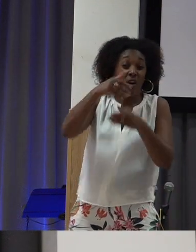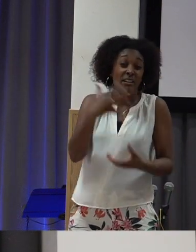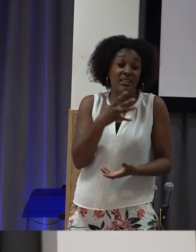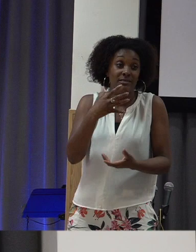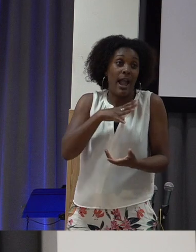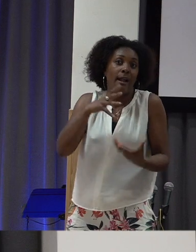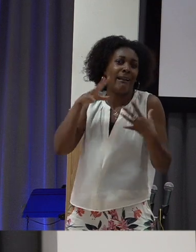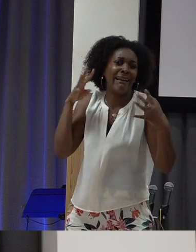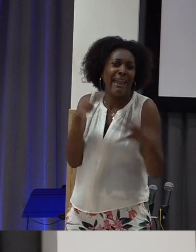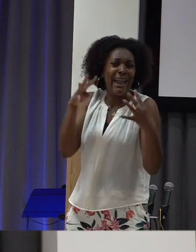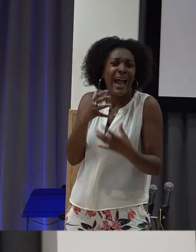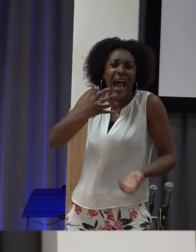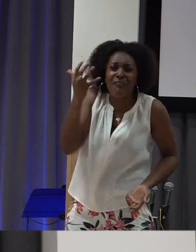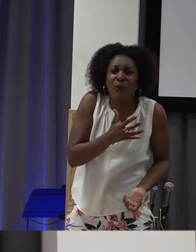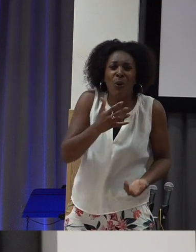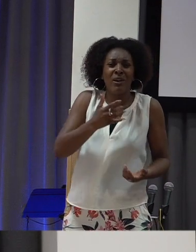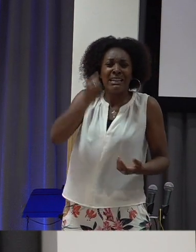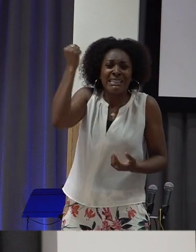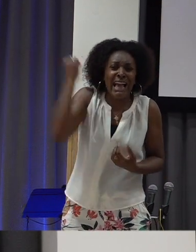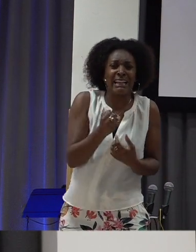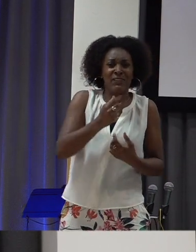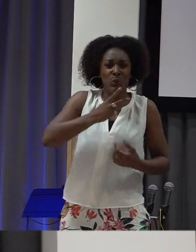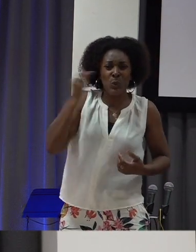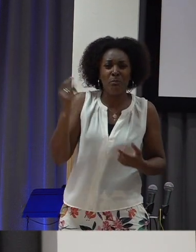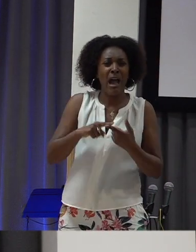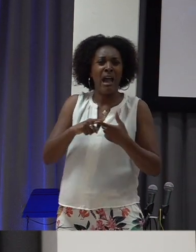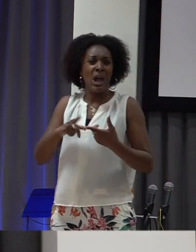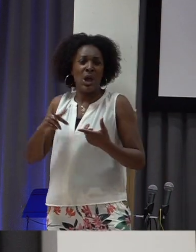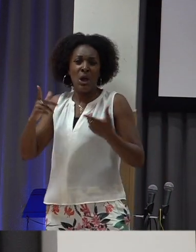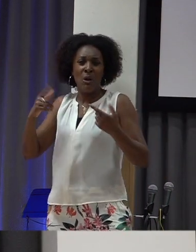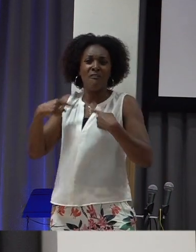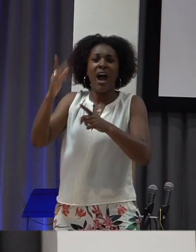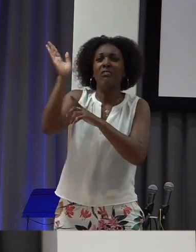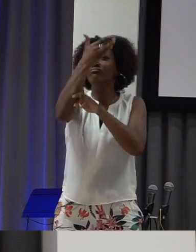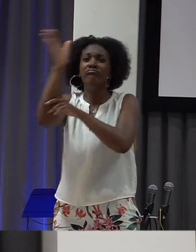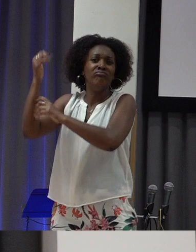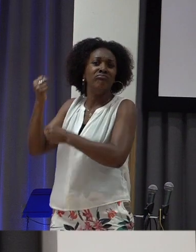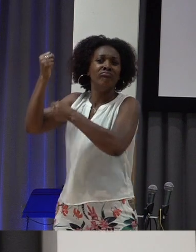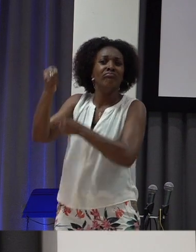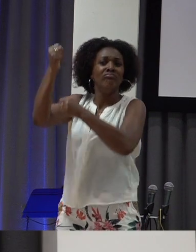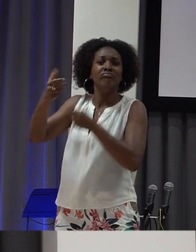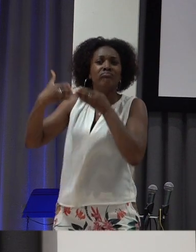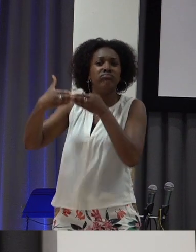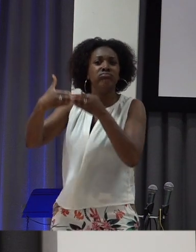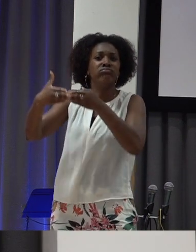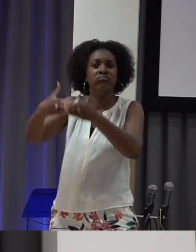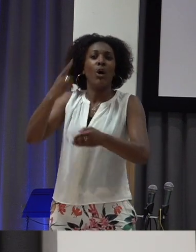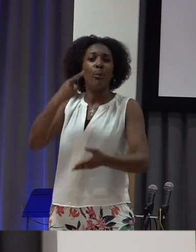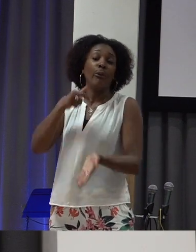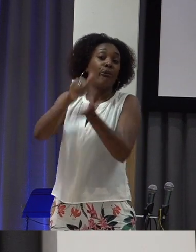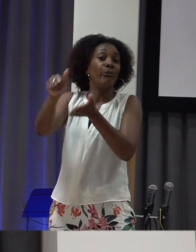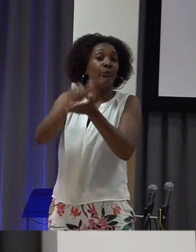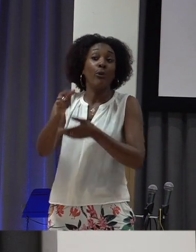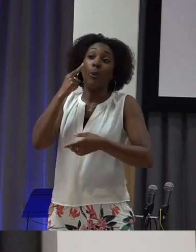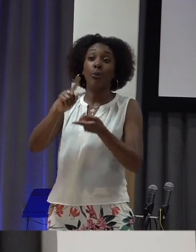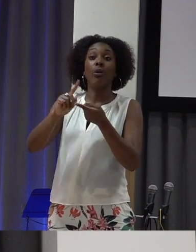odieux. Sacrifices humains, inquisition, j'en reparlerai un peu tout à l'heure, croisades et guerres pseudo-saintes, je dis